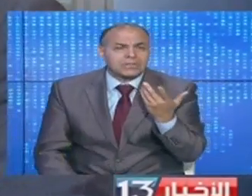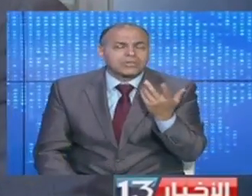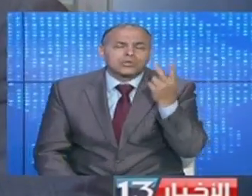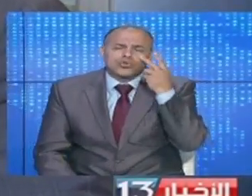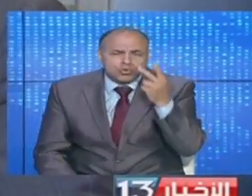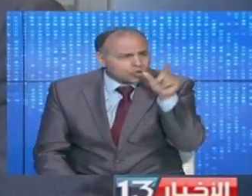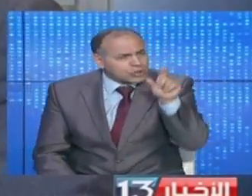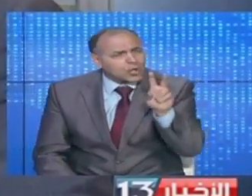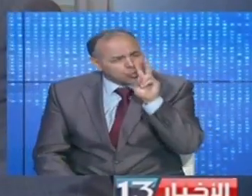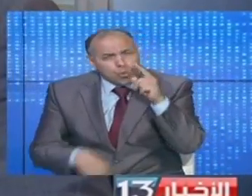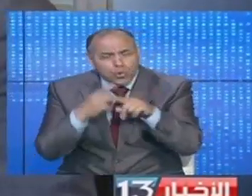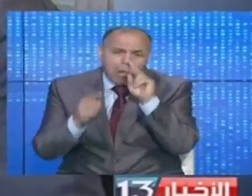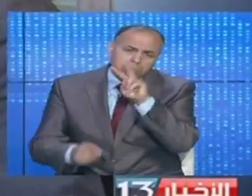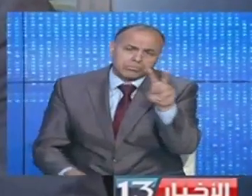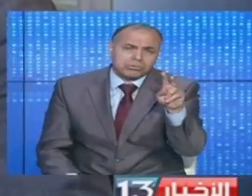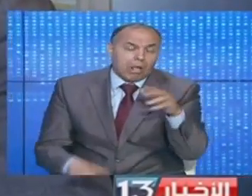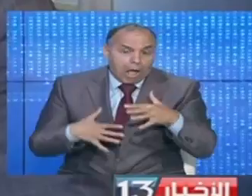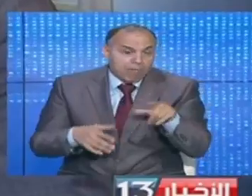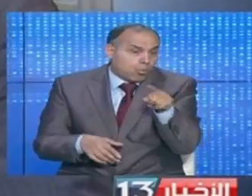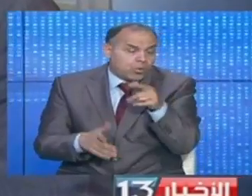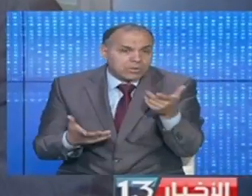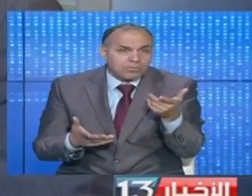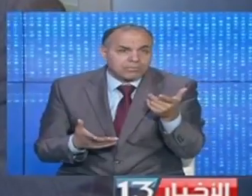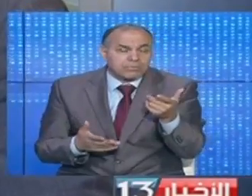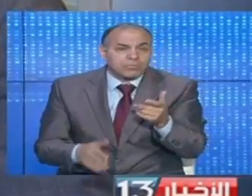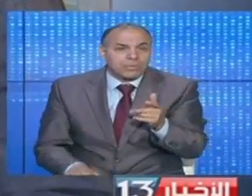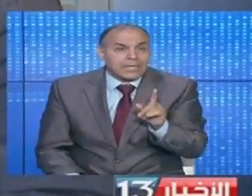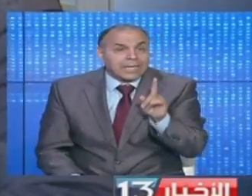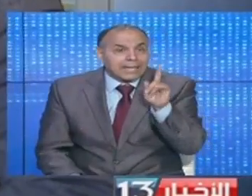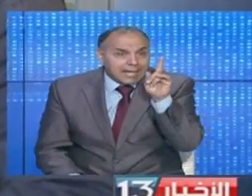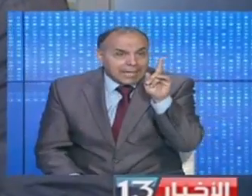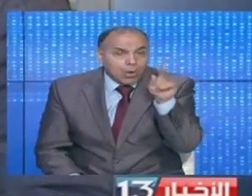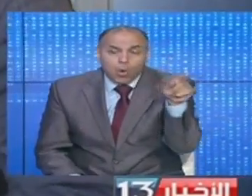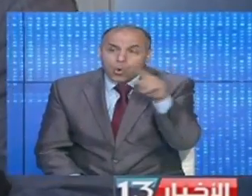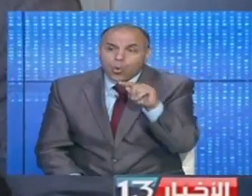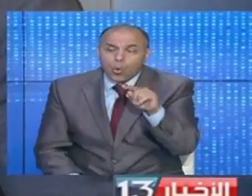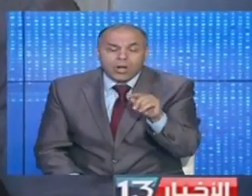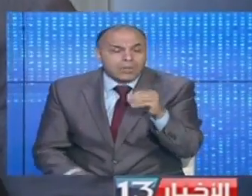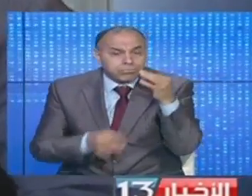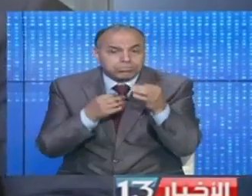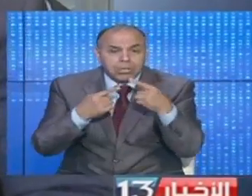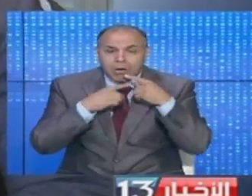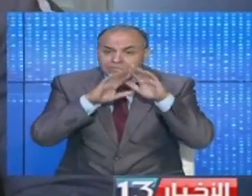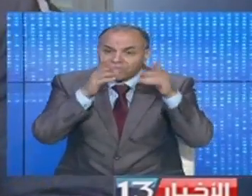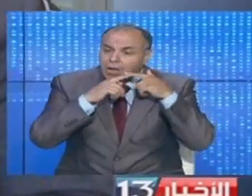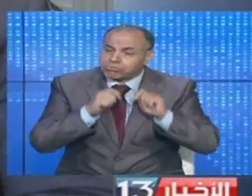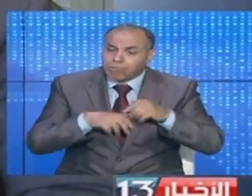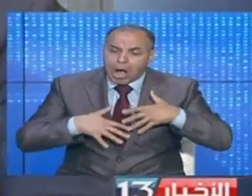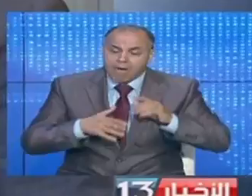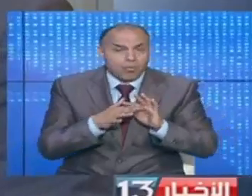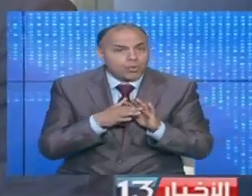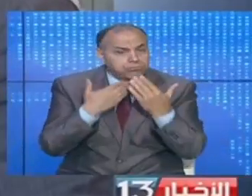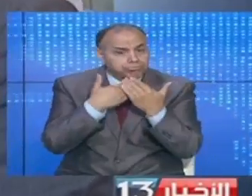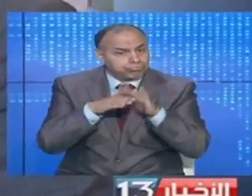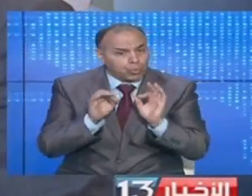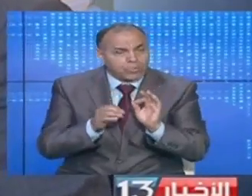معناها فواجع قاعدين يتعرضوا لها، فكانت الناس كلها متحفزه للالتزام بالحجر